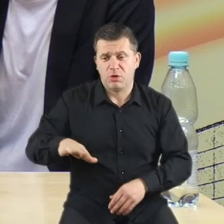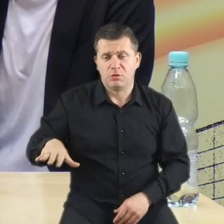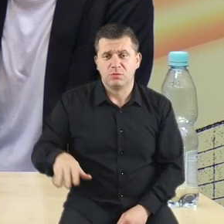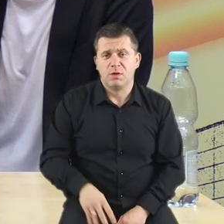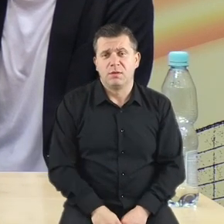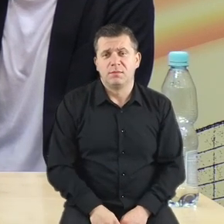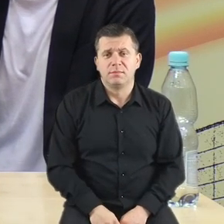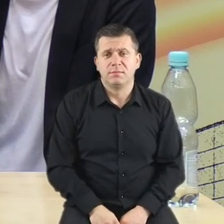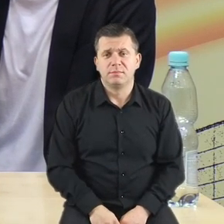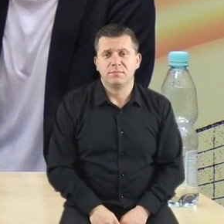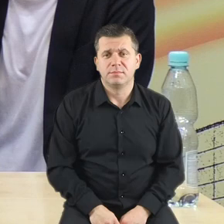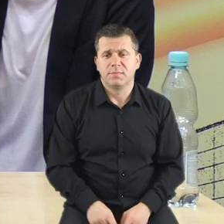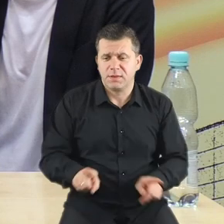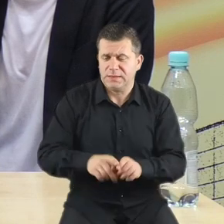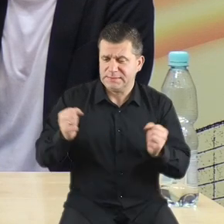No, też staram się